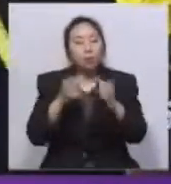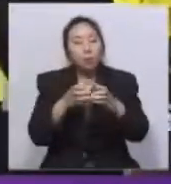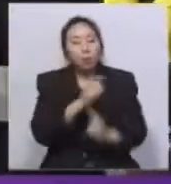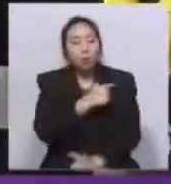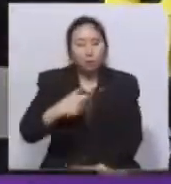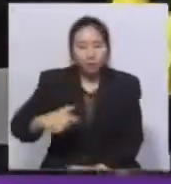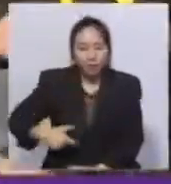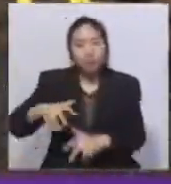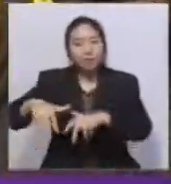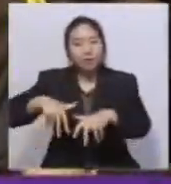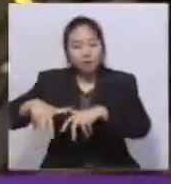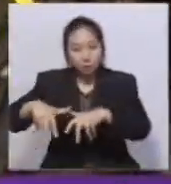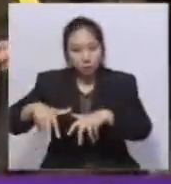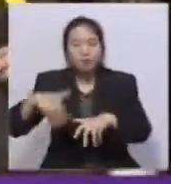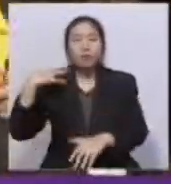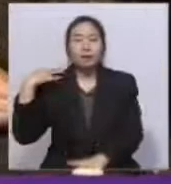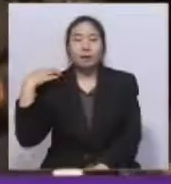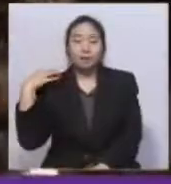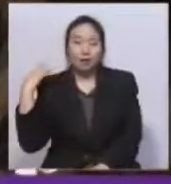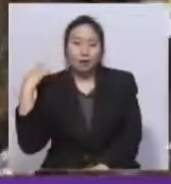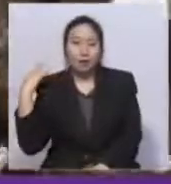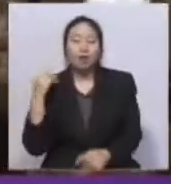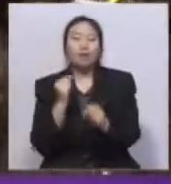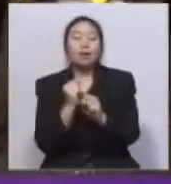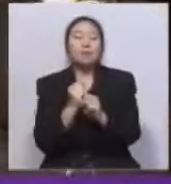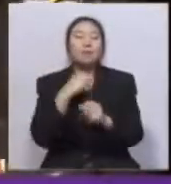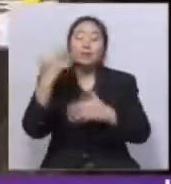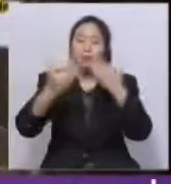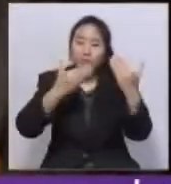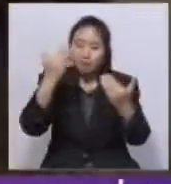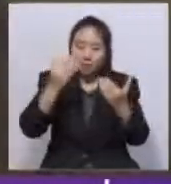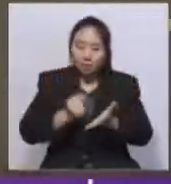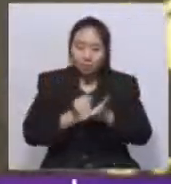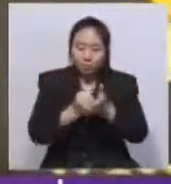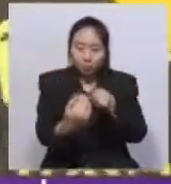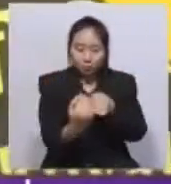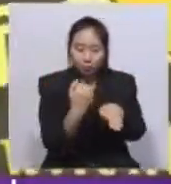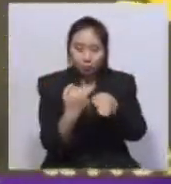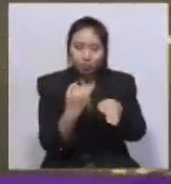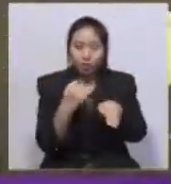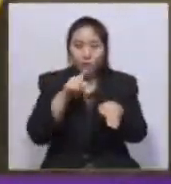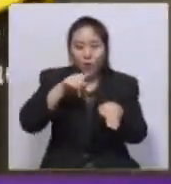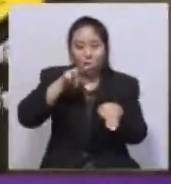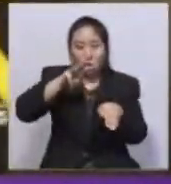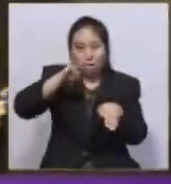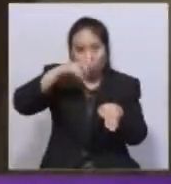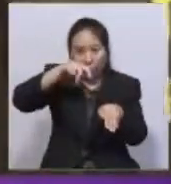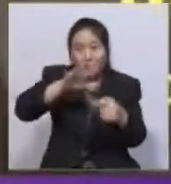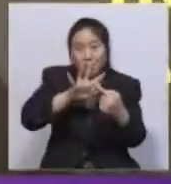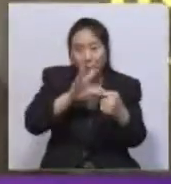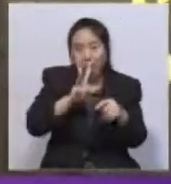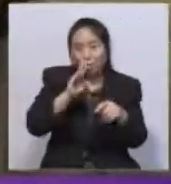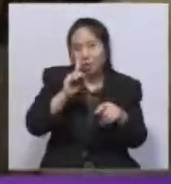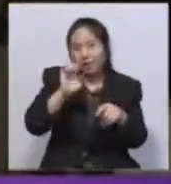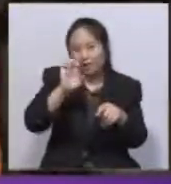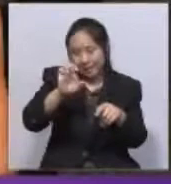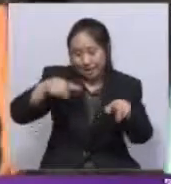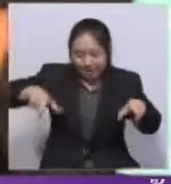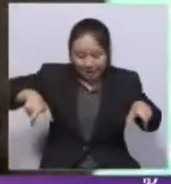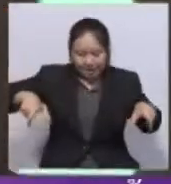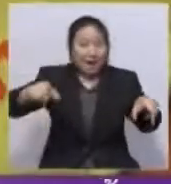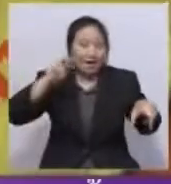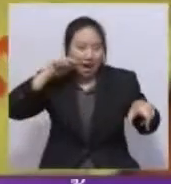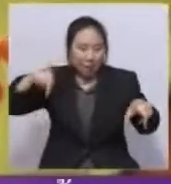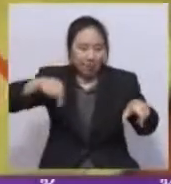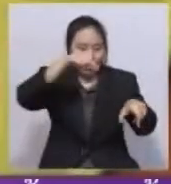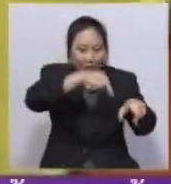ความดีด้วยหัวใจในการทำกิจกรรมบำเพ็ญประโยชน์ปรับปรุงภูมิทัศน์คูน้ำสองฝั่งริมถนนวิภาวดีรังสิตอันเป็นการส